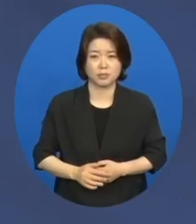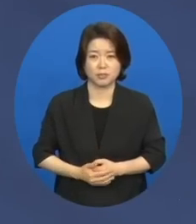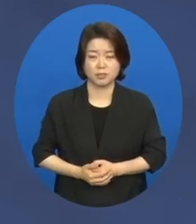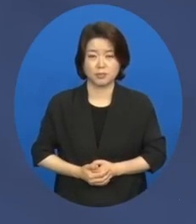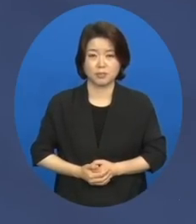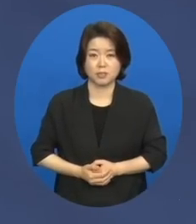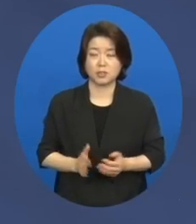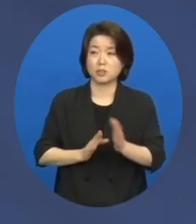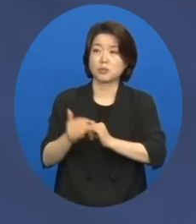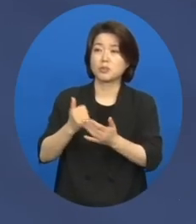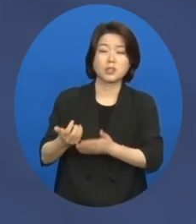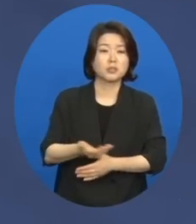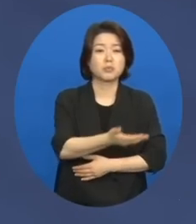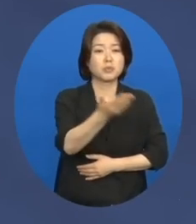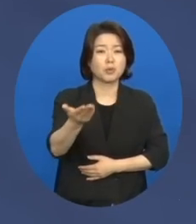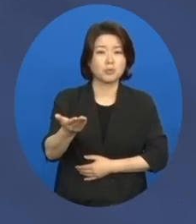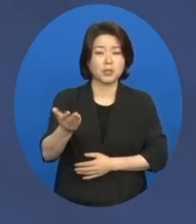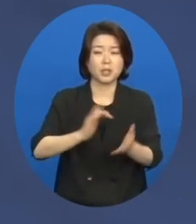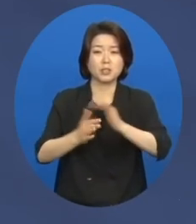여러분, 예수님은 여러분의 누구예요?